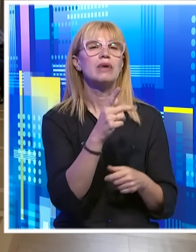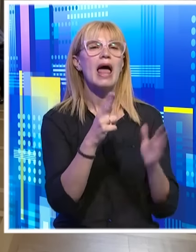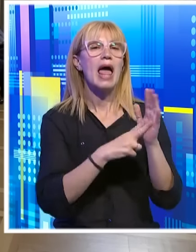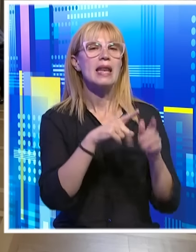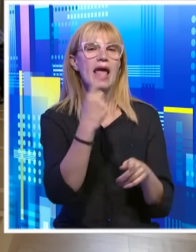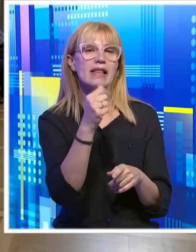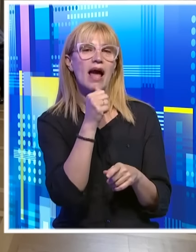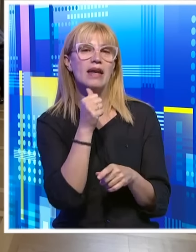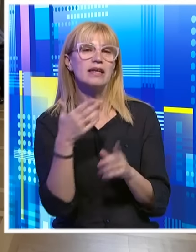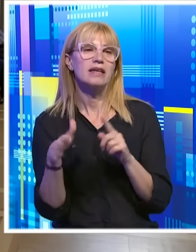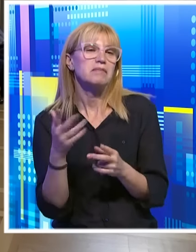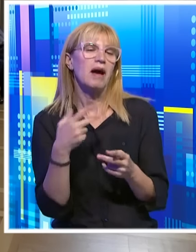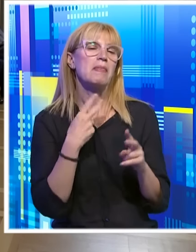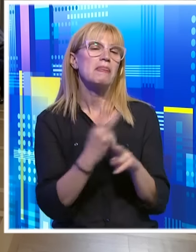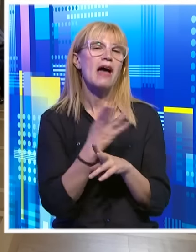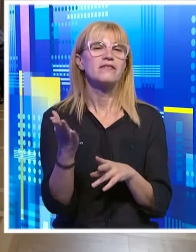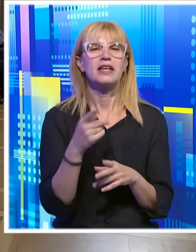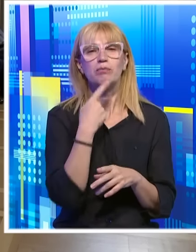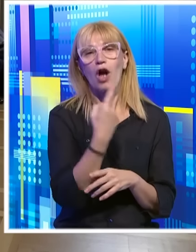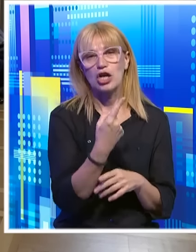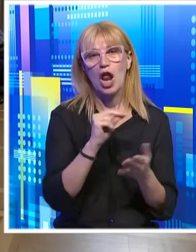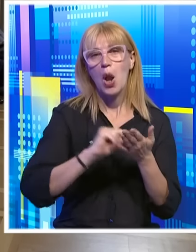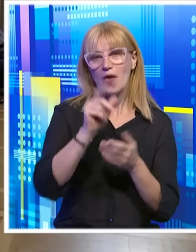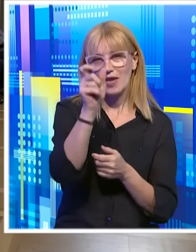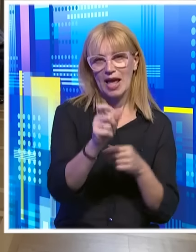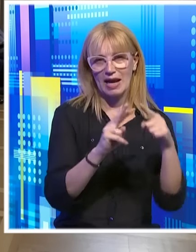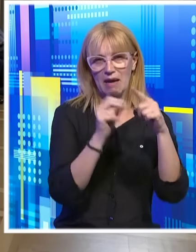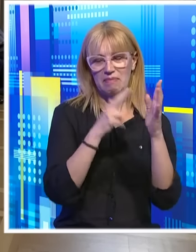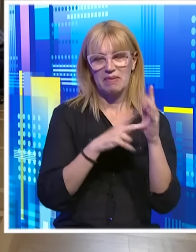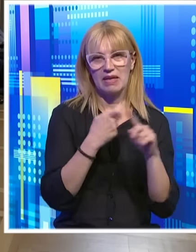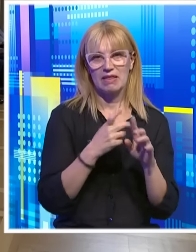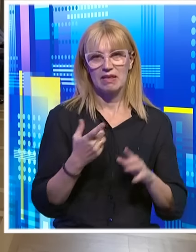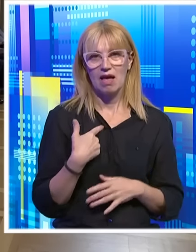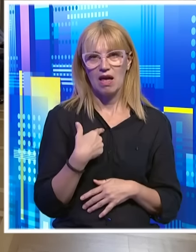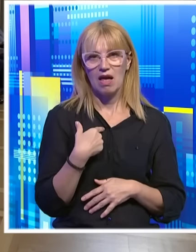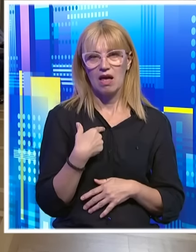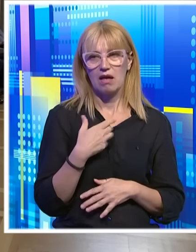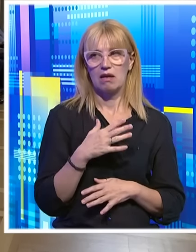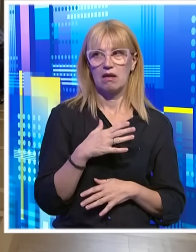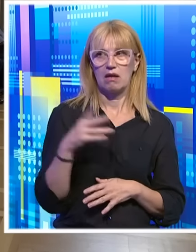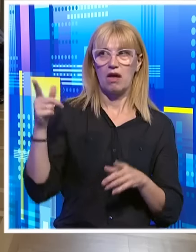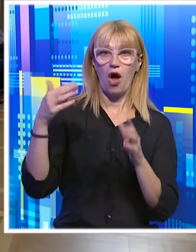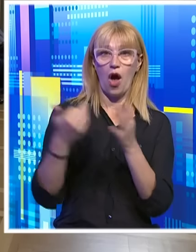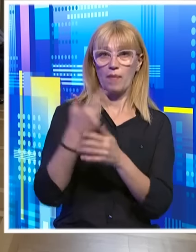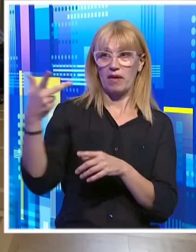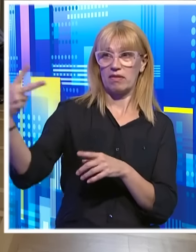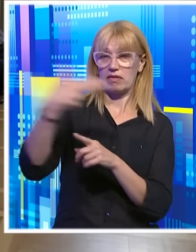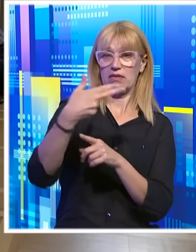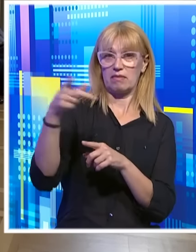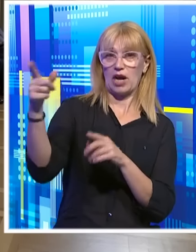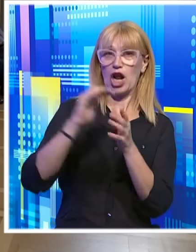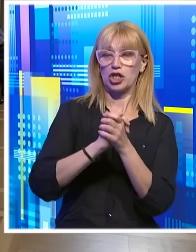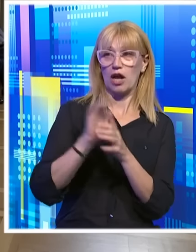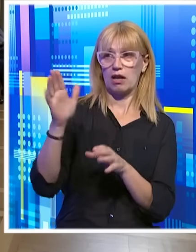dobro, navikli smo na to. Moje prvo pitanje je, ja sam ćutala dok si ti postavljala pitanja, moje prvo pitanje za